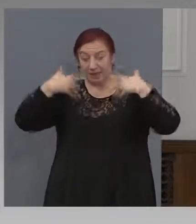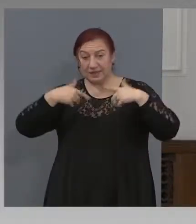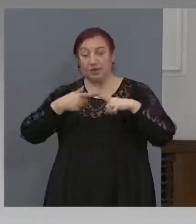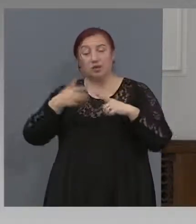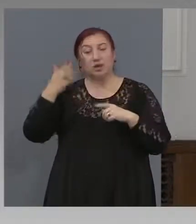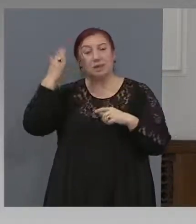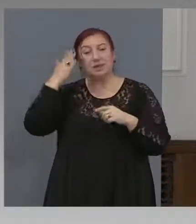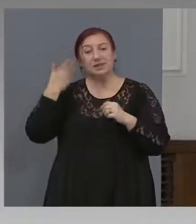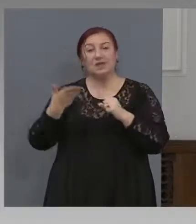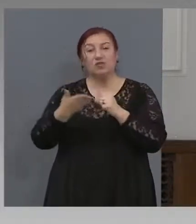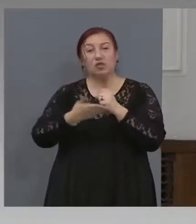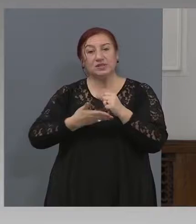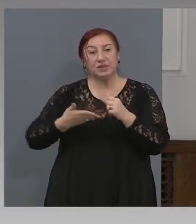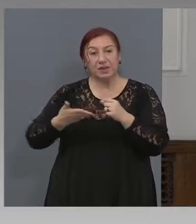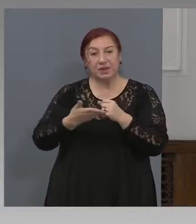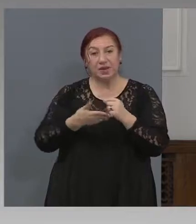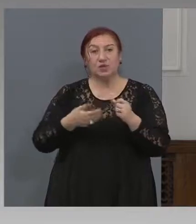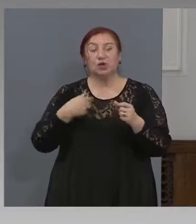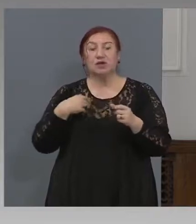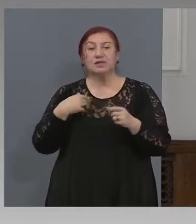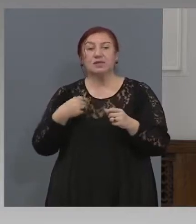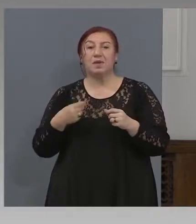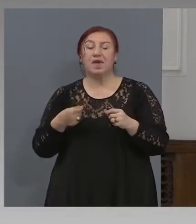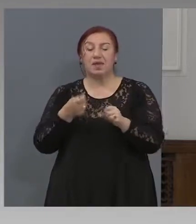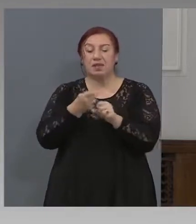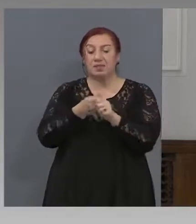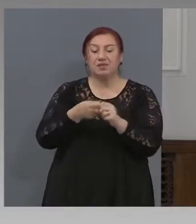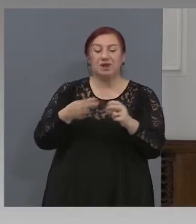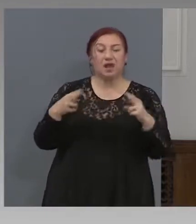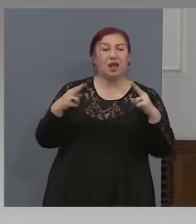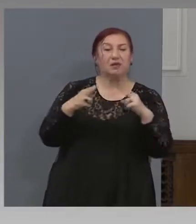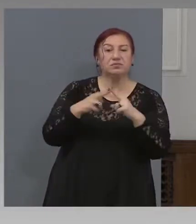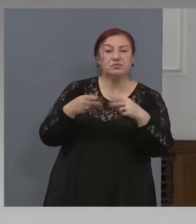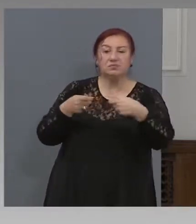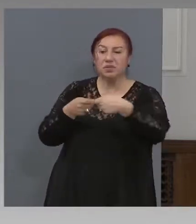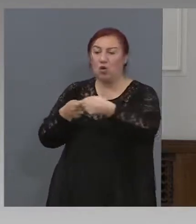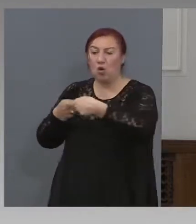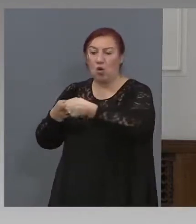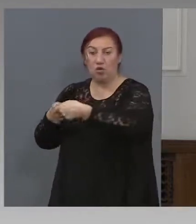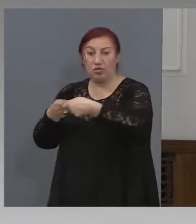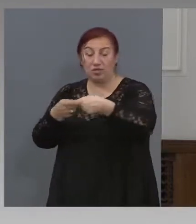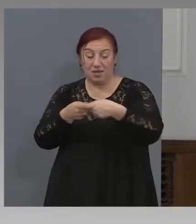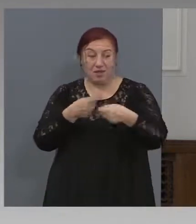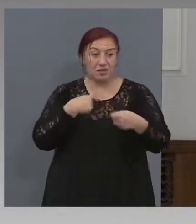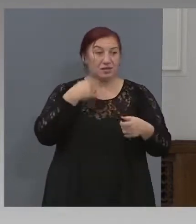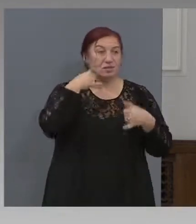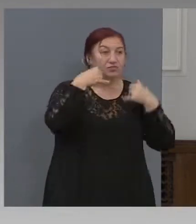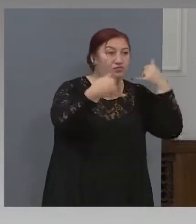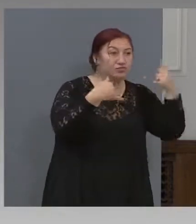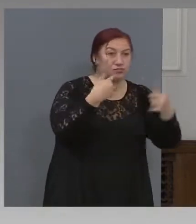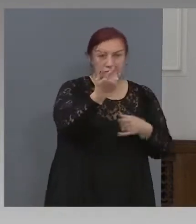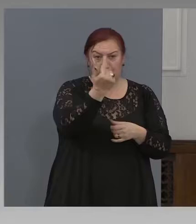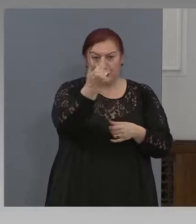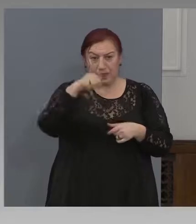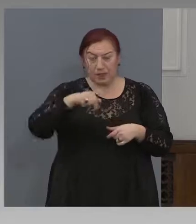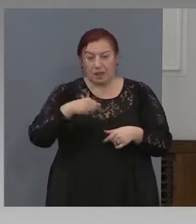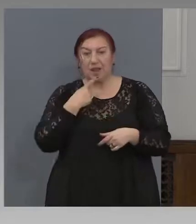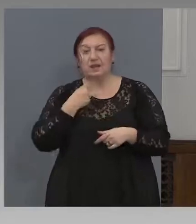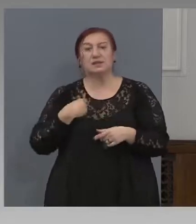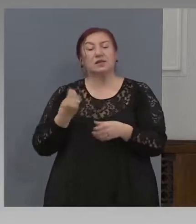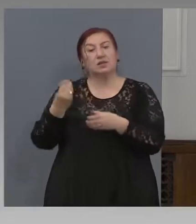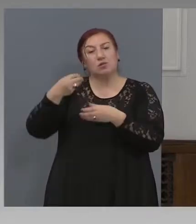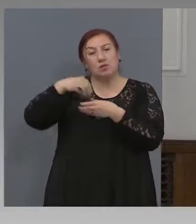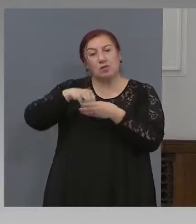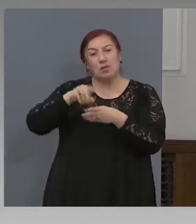земеделието, сме контактирали над 10 от тях, за да допълним поръчките си за